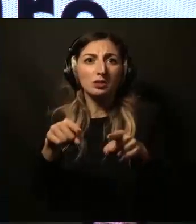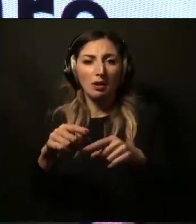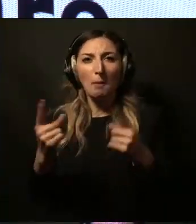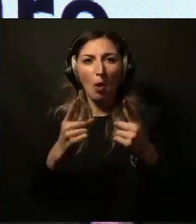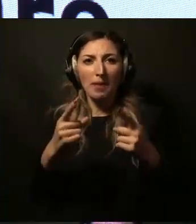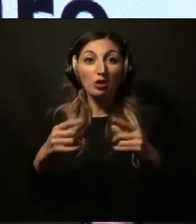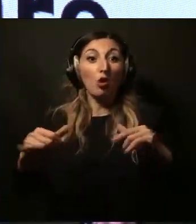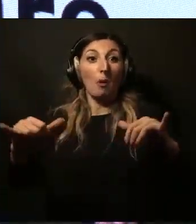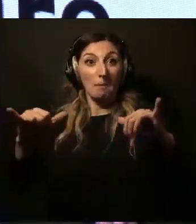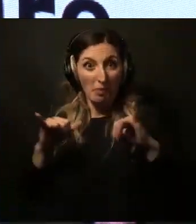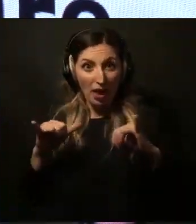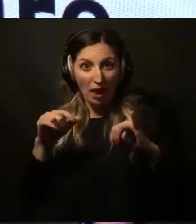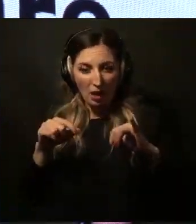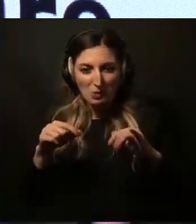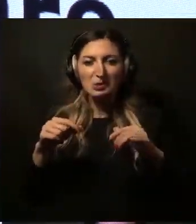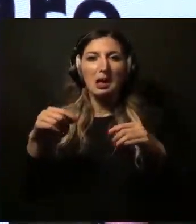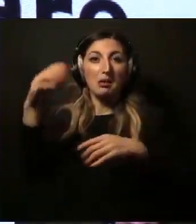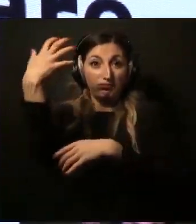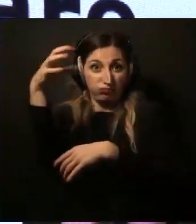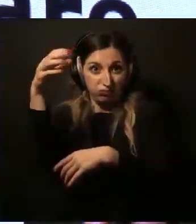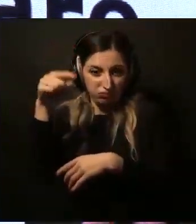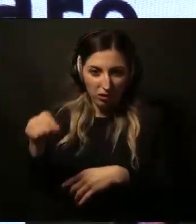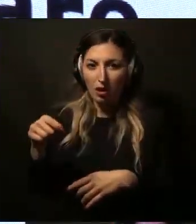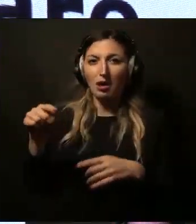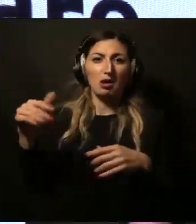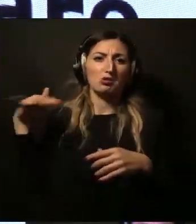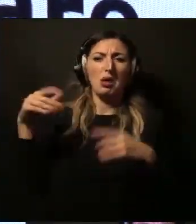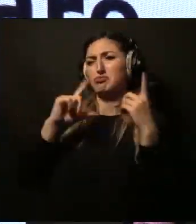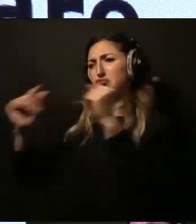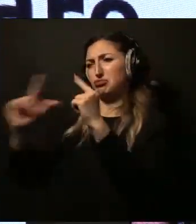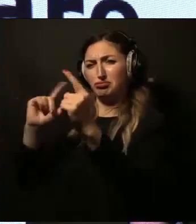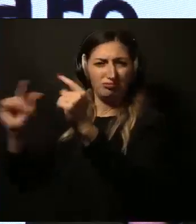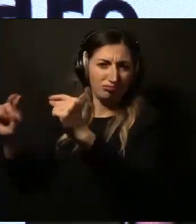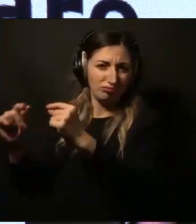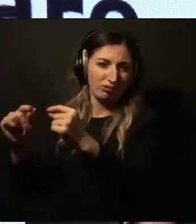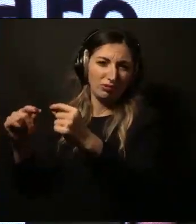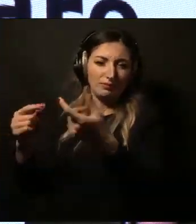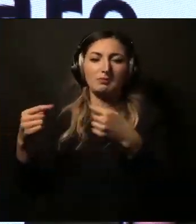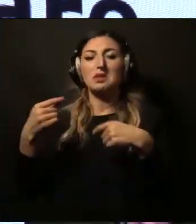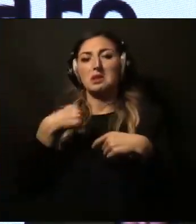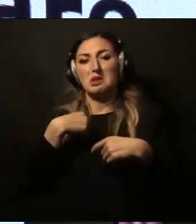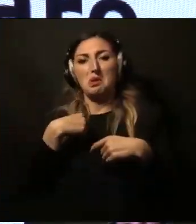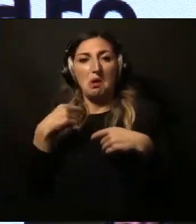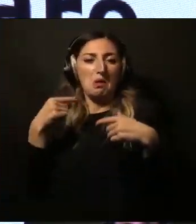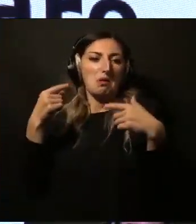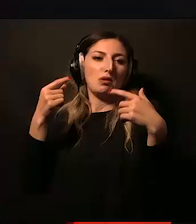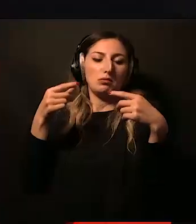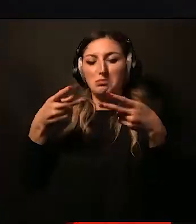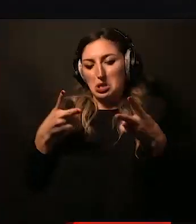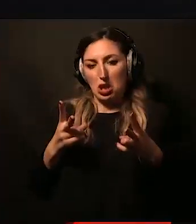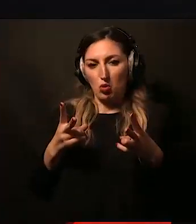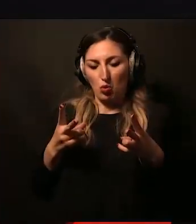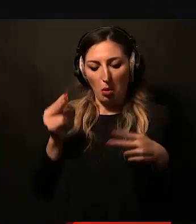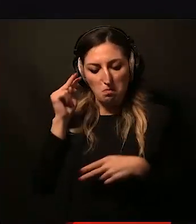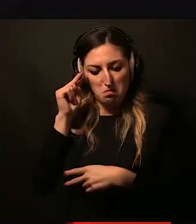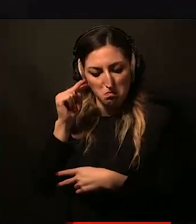lanciati verso l'uscita e io sono stata ben attenta a restare a sedere in quel momento perché non potevo spezzare quello